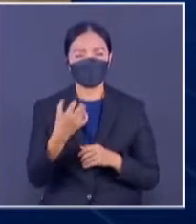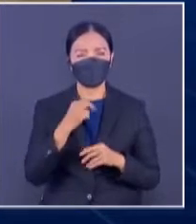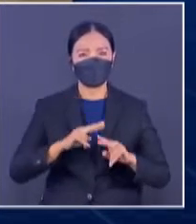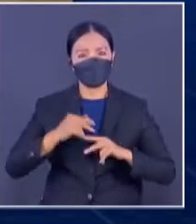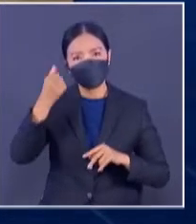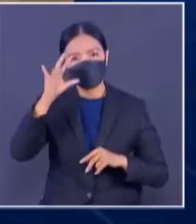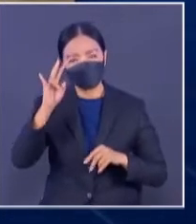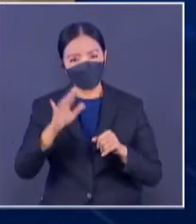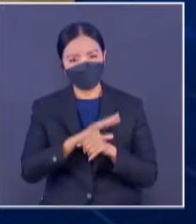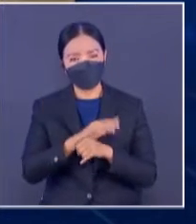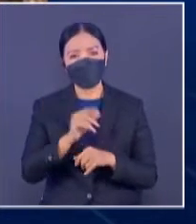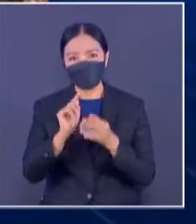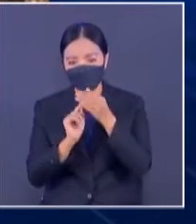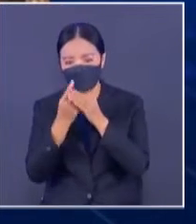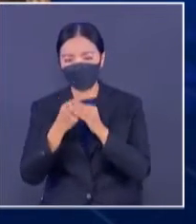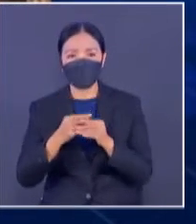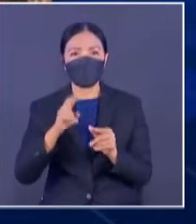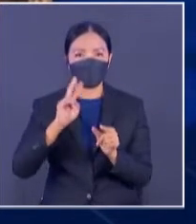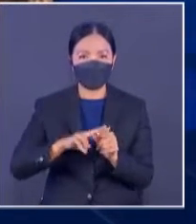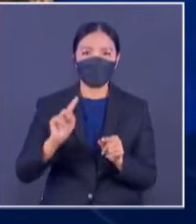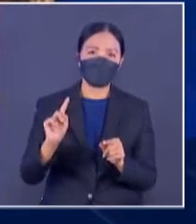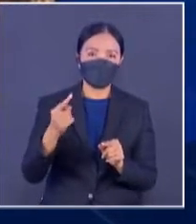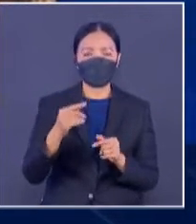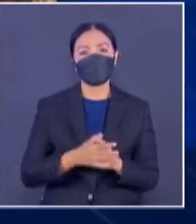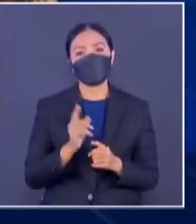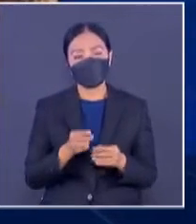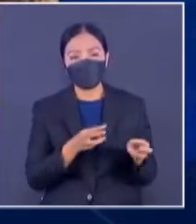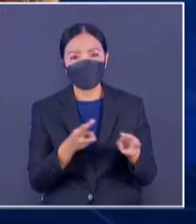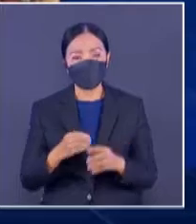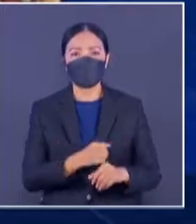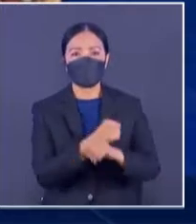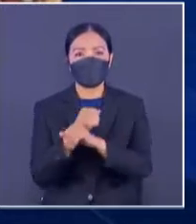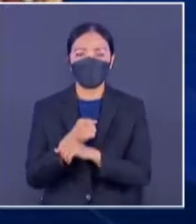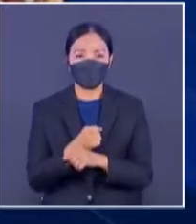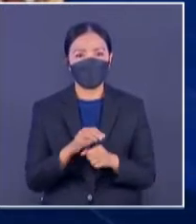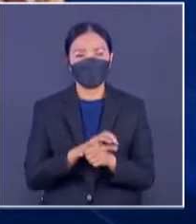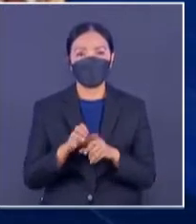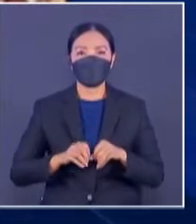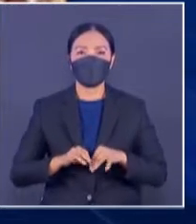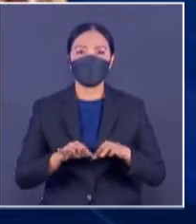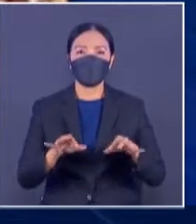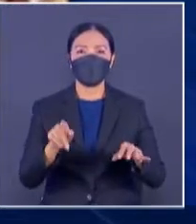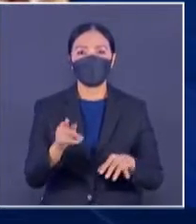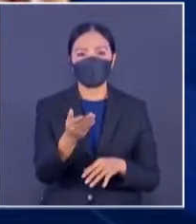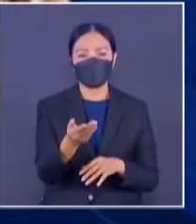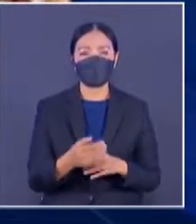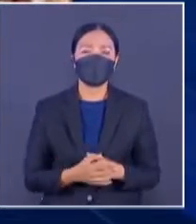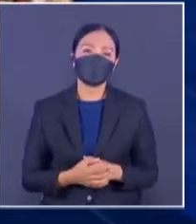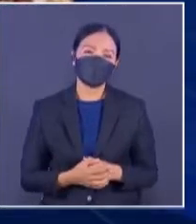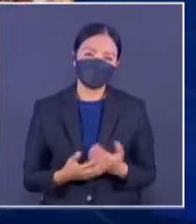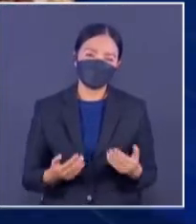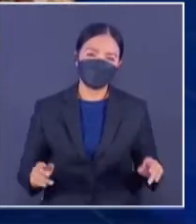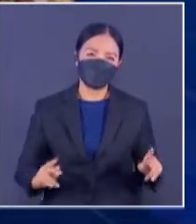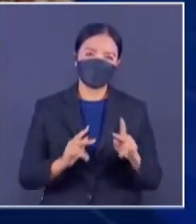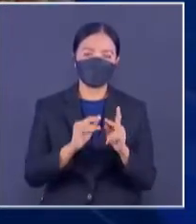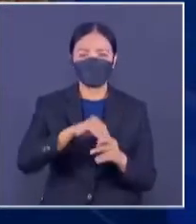หนึ่งเพื่อเป็นการยืนยันผลตรวจอีกครั้งอีกรอบ อันนี้ก็เป็นมาตรการป้องกันนะครับในการแพร่กระจายของโควิด-19เนี่ยแหละครับที่ทางก